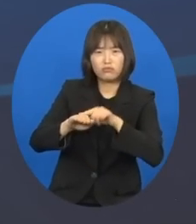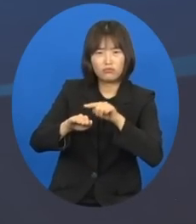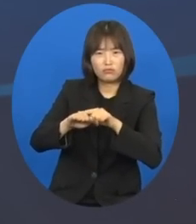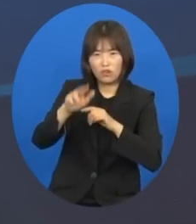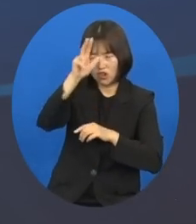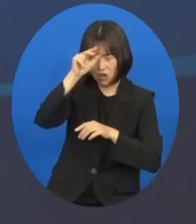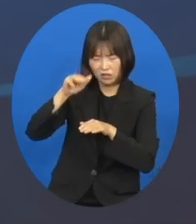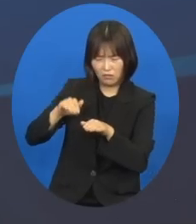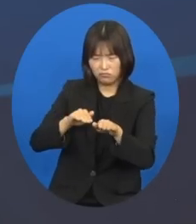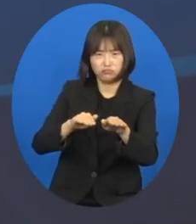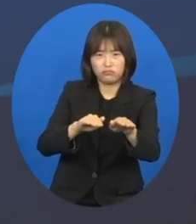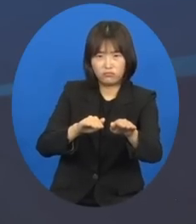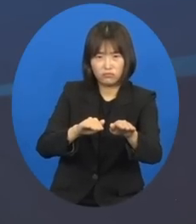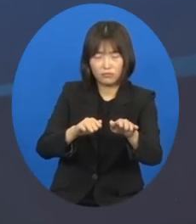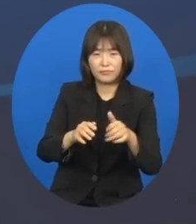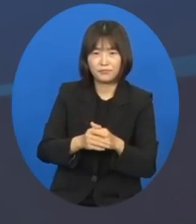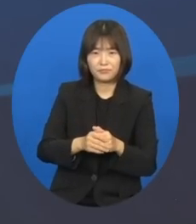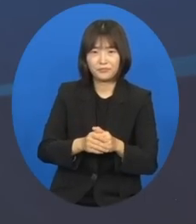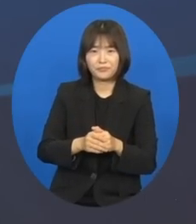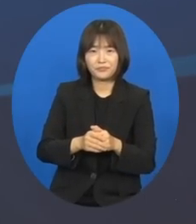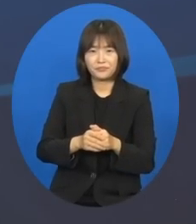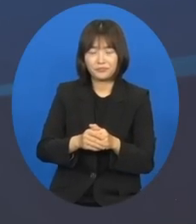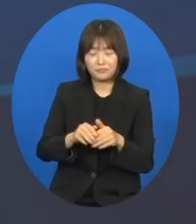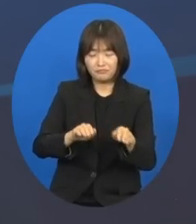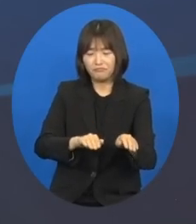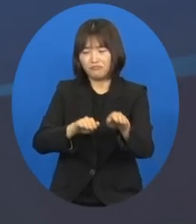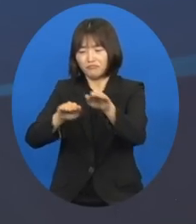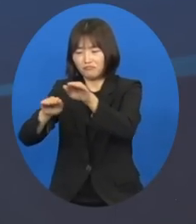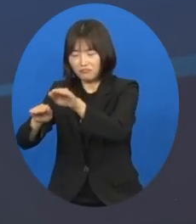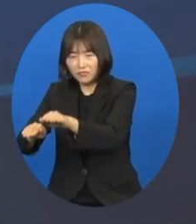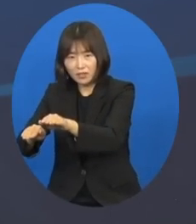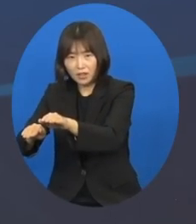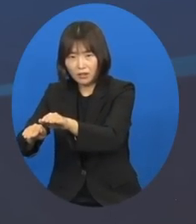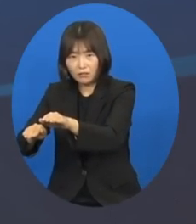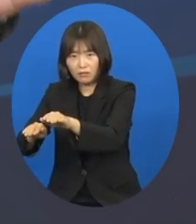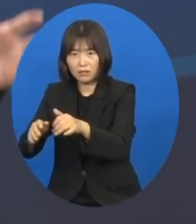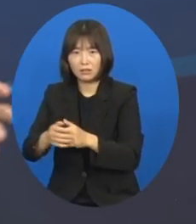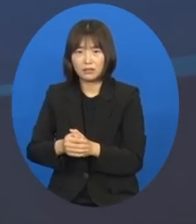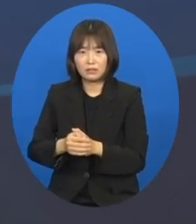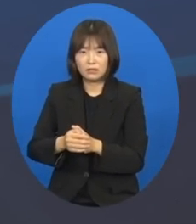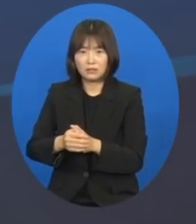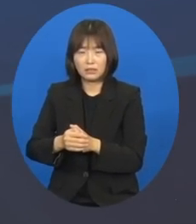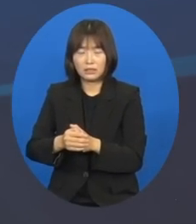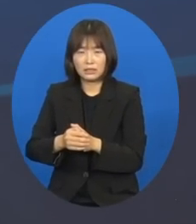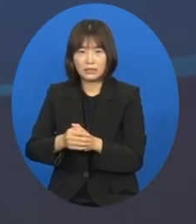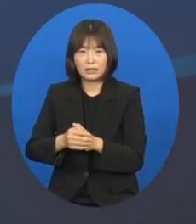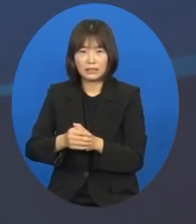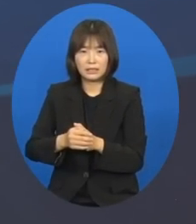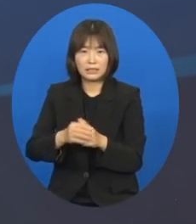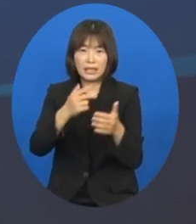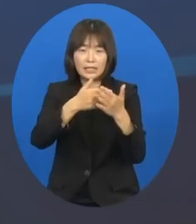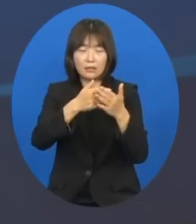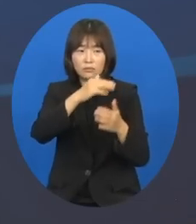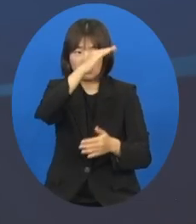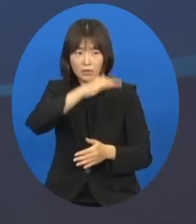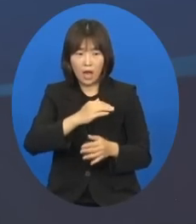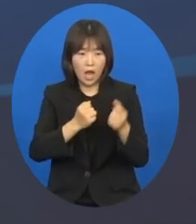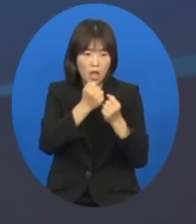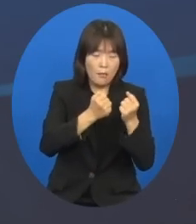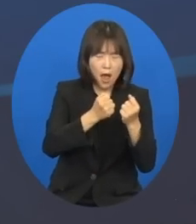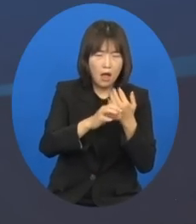그래서 차를 세우고 가만히 있어야 됩니다 괜히 창문 내려 가지고 뭐 내려 가지고 설명하다가 총 맞아요